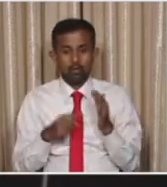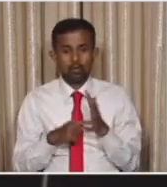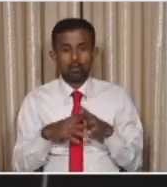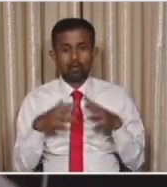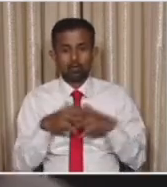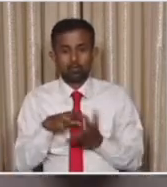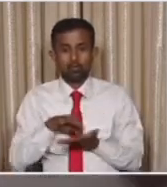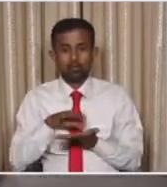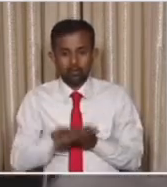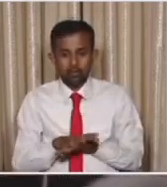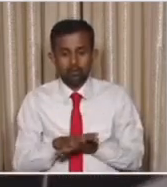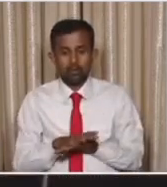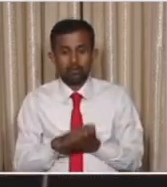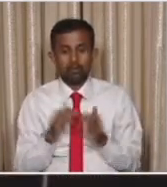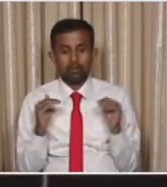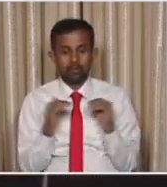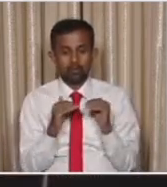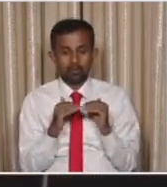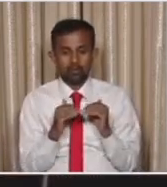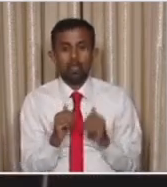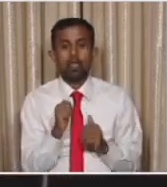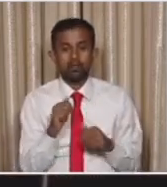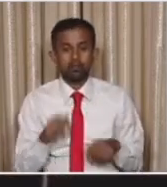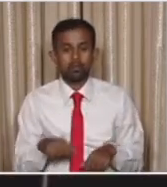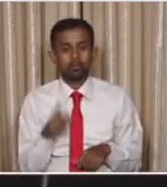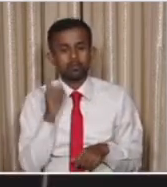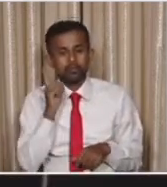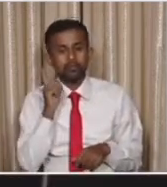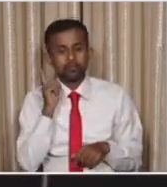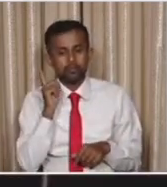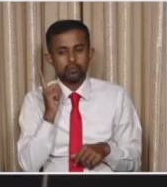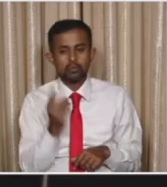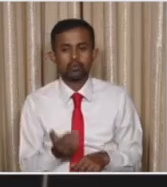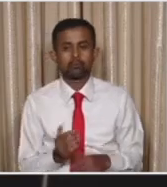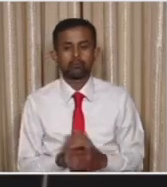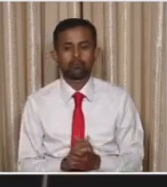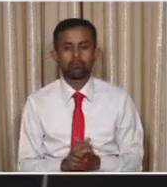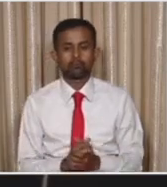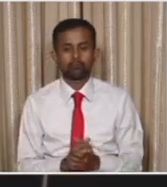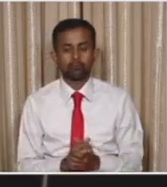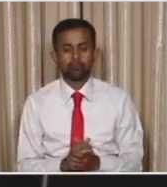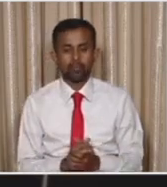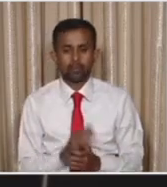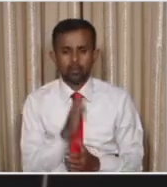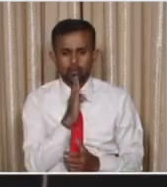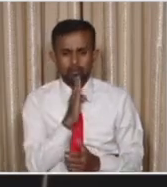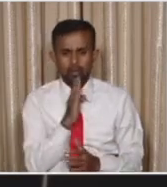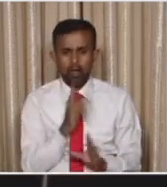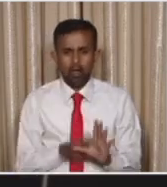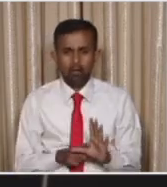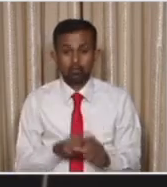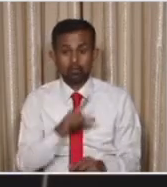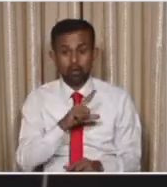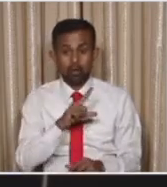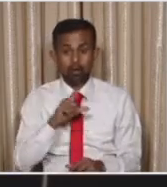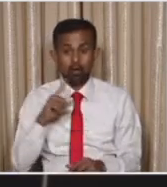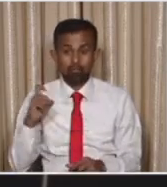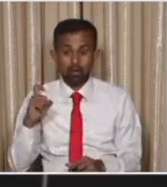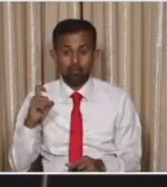තීන්දුව නීතිමය සාධාරණය ඇයි මේ තරම් පරක්කු වෙන්නේ? දල වශයෙන් අවුරුදු හතාමාරක් යන්නේ